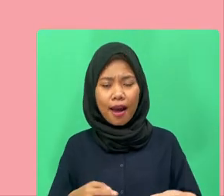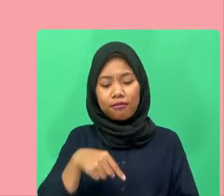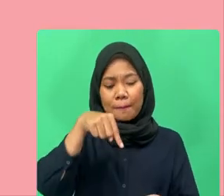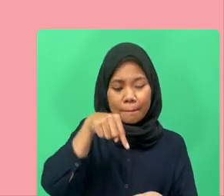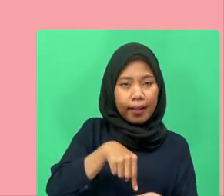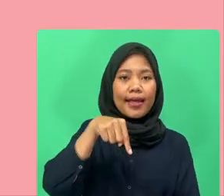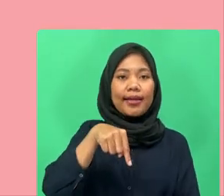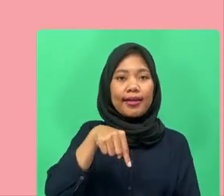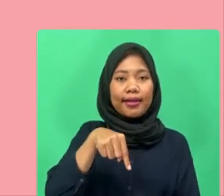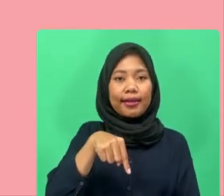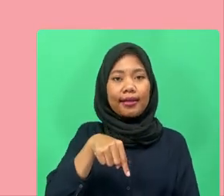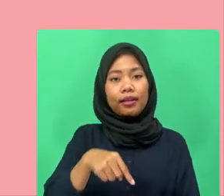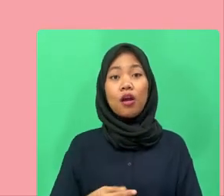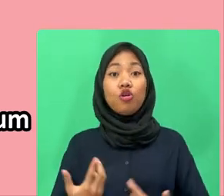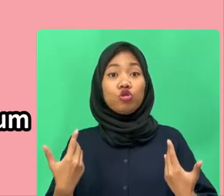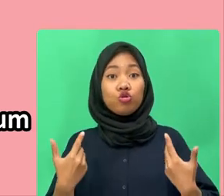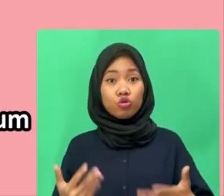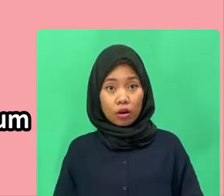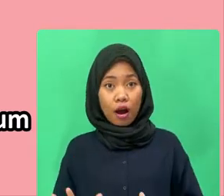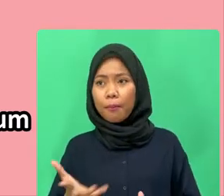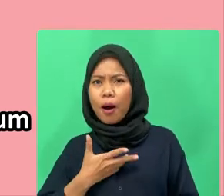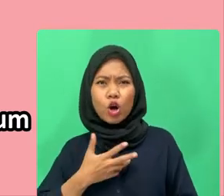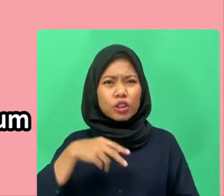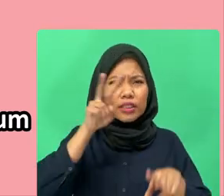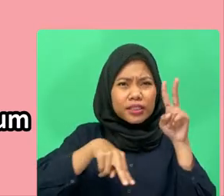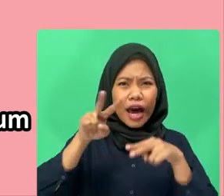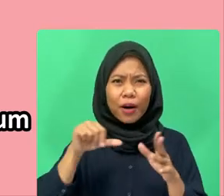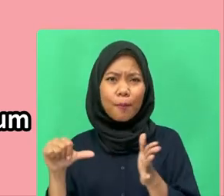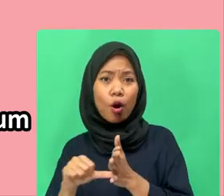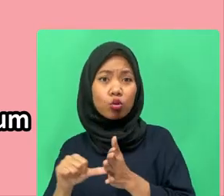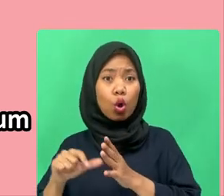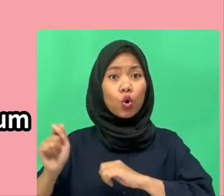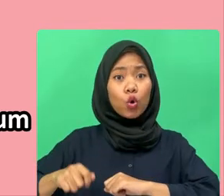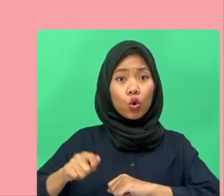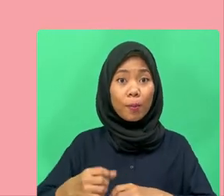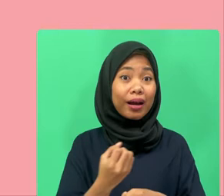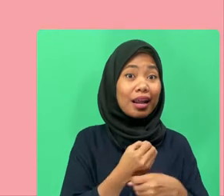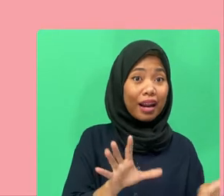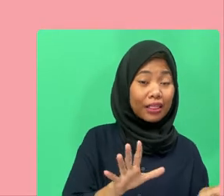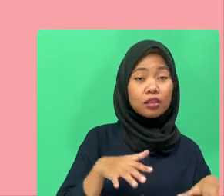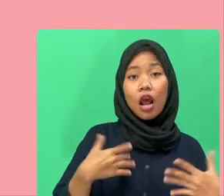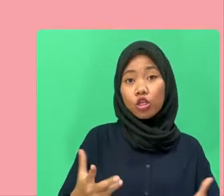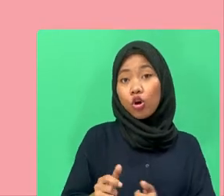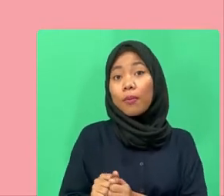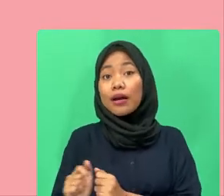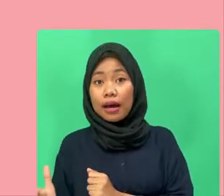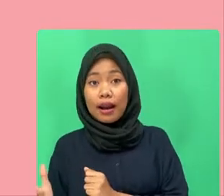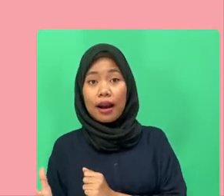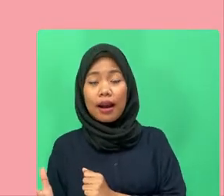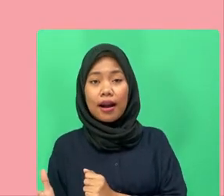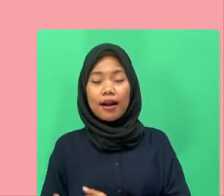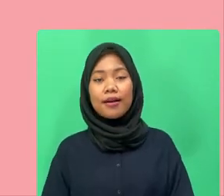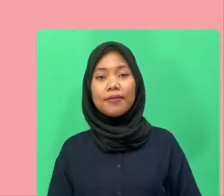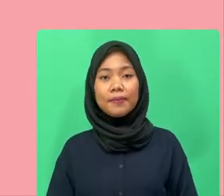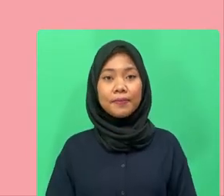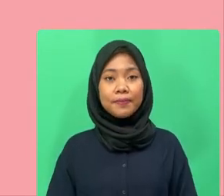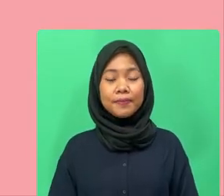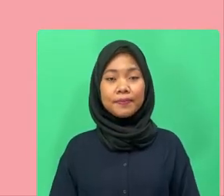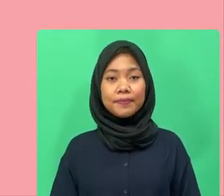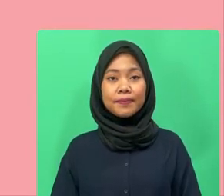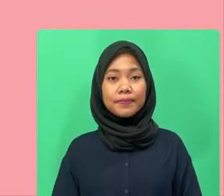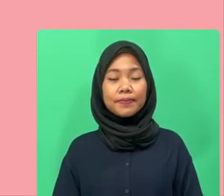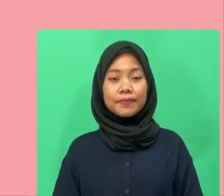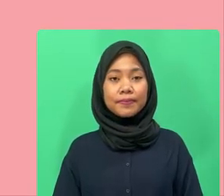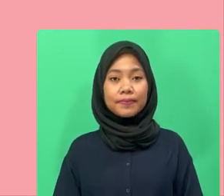di peta di mana Anda berada, kemudian memilih apakah mencari bantuan hukum secara cuma-cuma, pro bono, atau